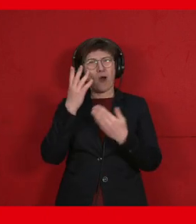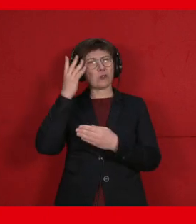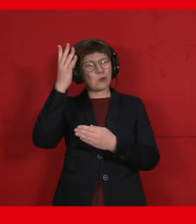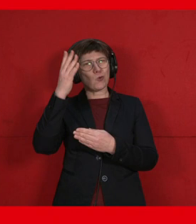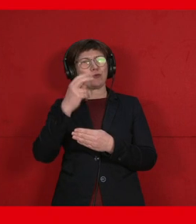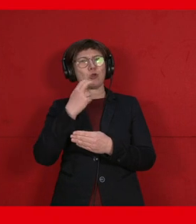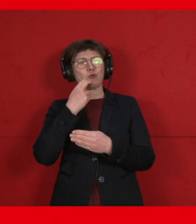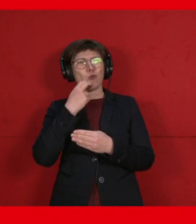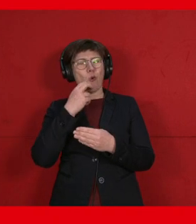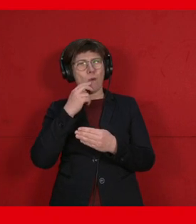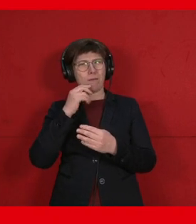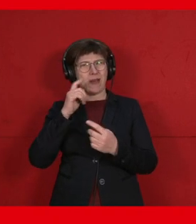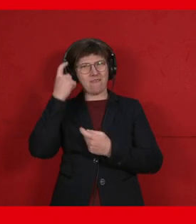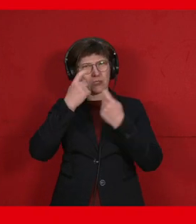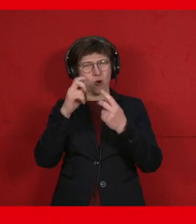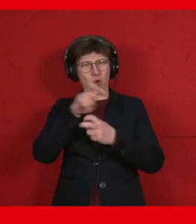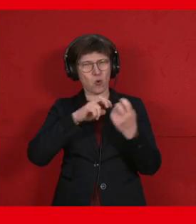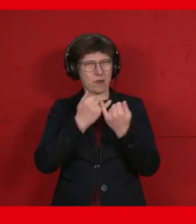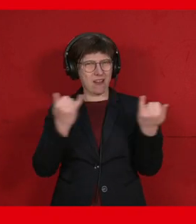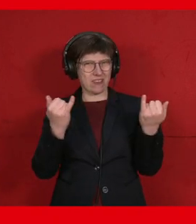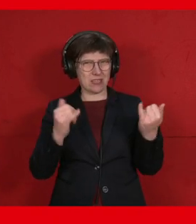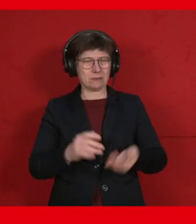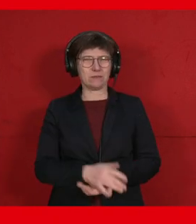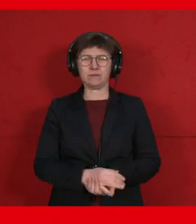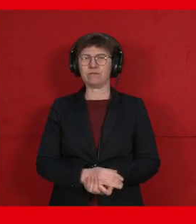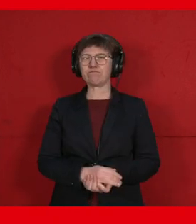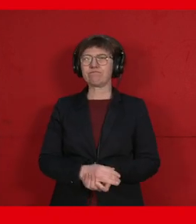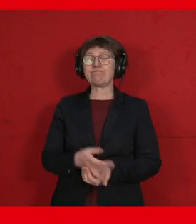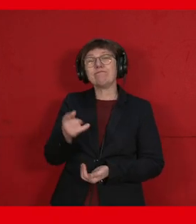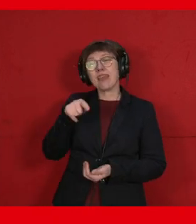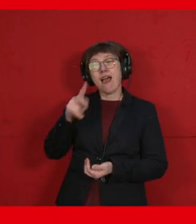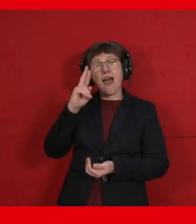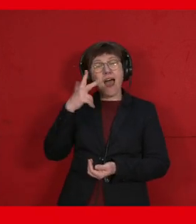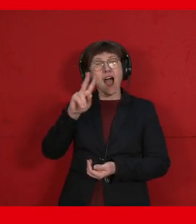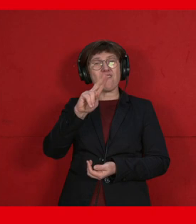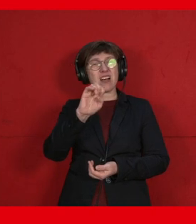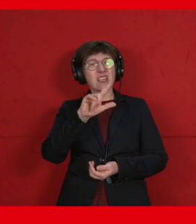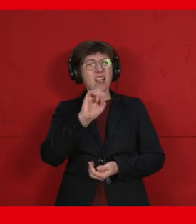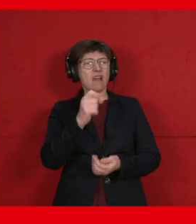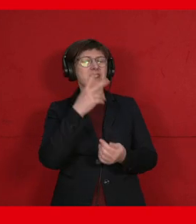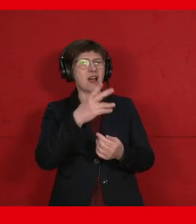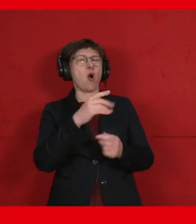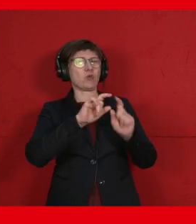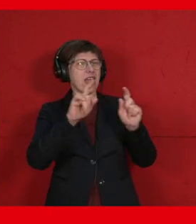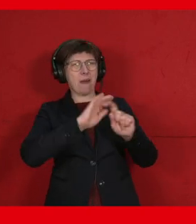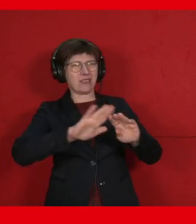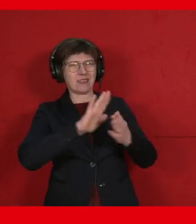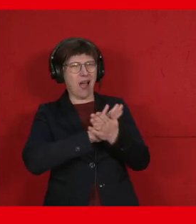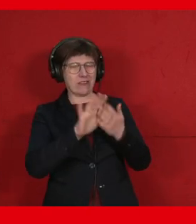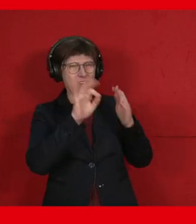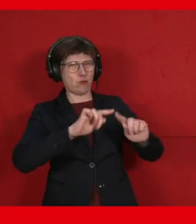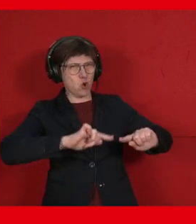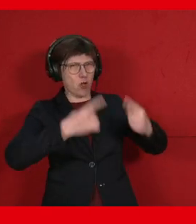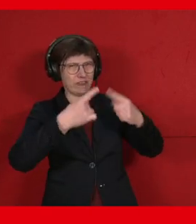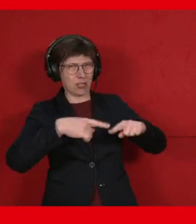zukünftig mit der Stromversorgung umgehen wollen. Herr Vassiliadis, das ist ja gerade bei Ihnen auch ein ganz heißes Thema, was ja auch nicht frei von Konflikten ist. Gehe